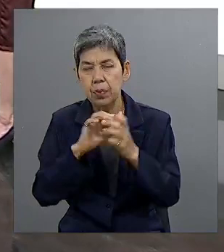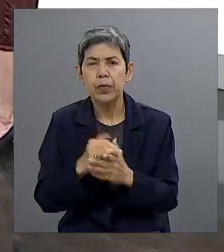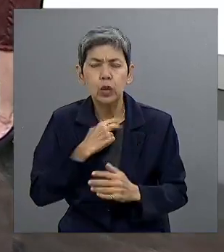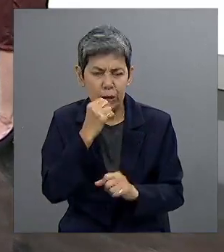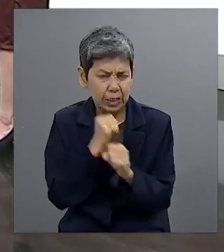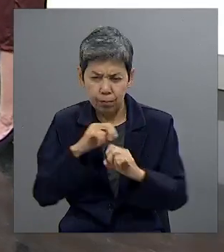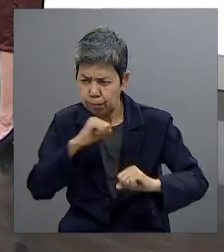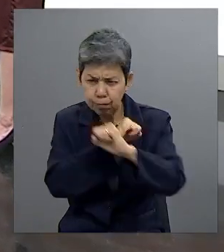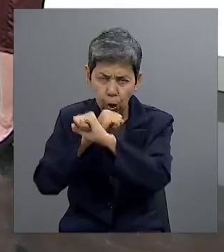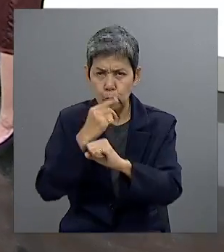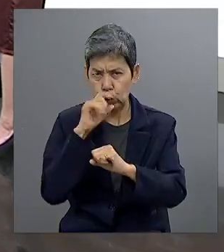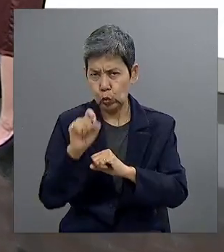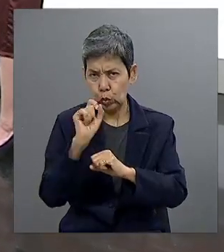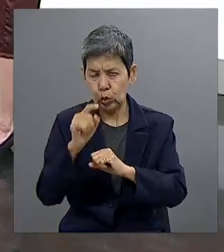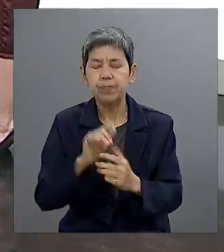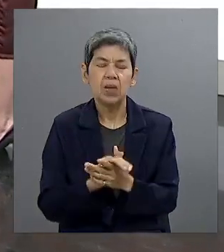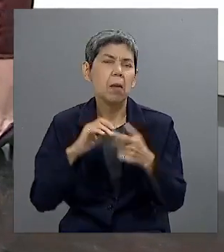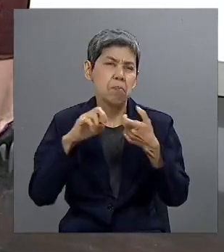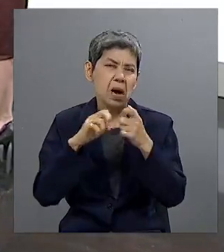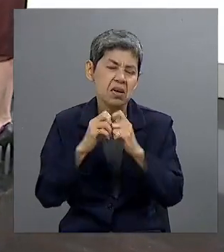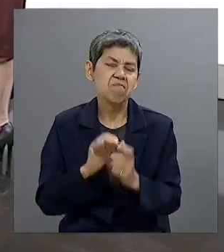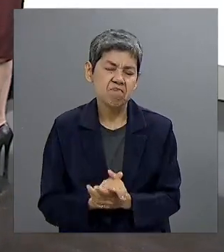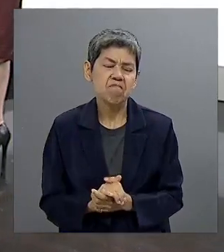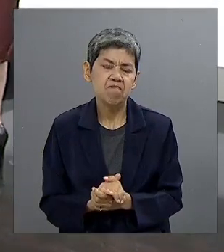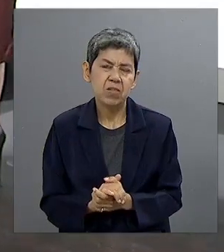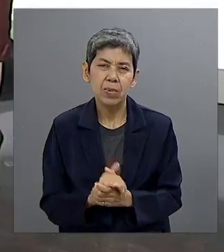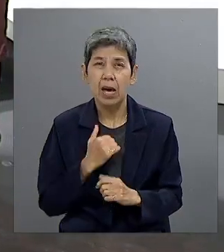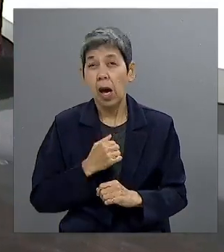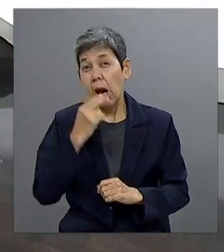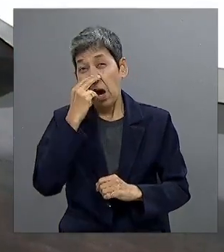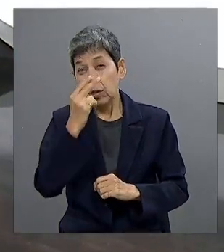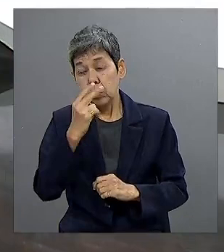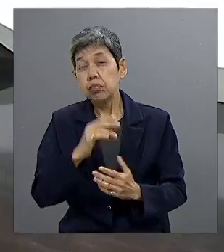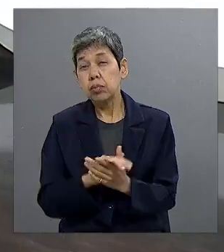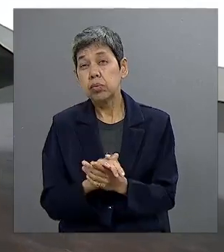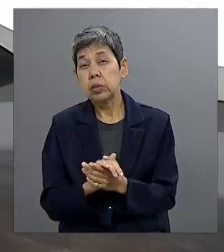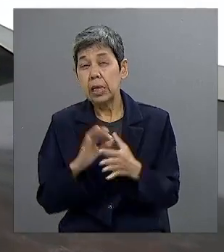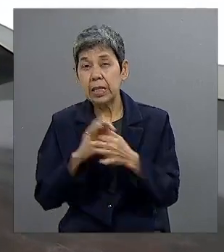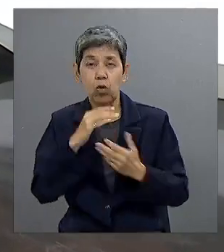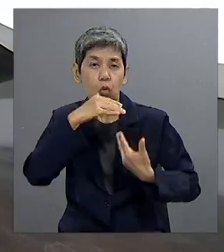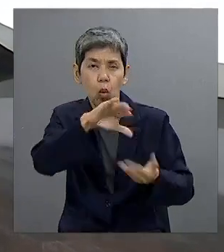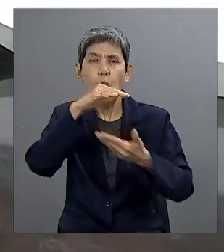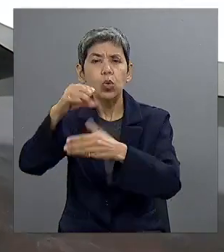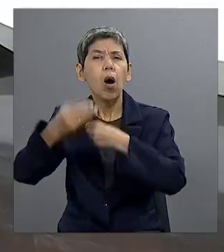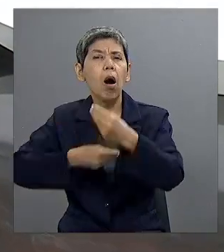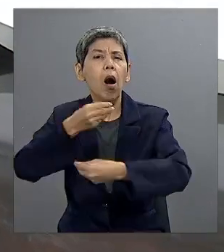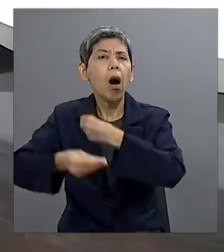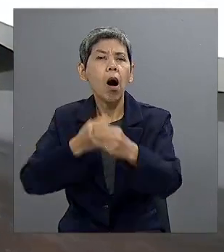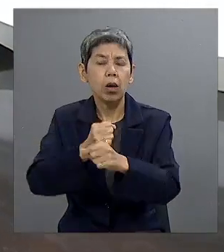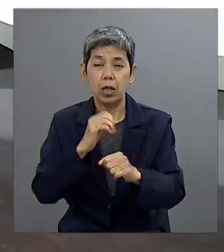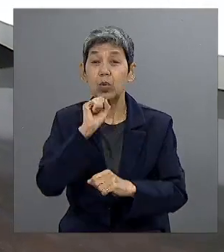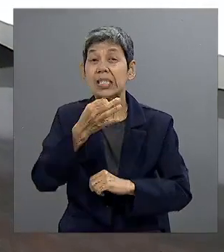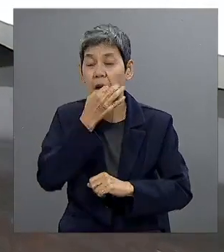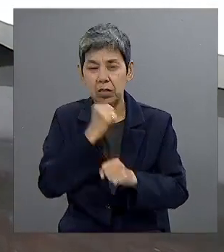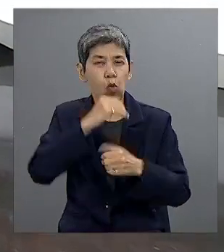โรคก่อนค่ะกระทบเป็นลูกส่งจริงค่ะแล้วอีกที่สำคัญอีกอย่างคือลงการส่งออกด้วยว่าฐานการผลิตสมุทรสาครส่ง